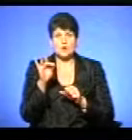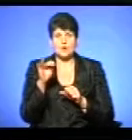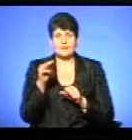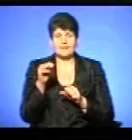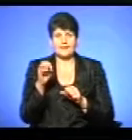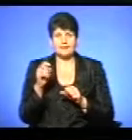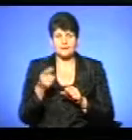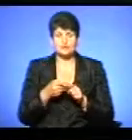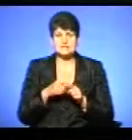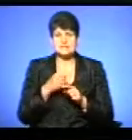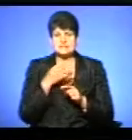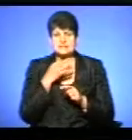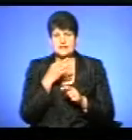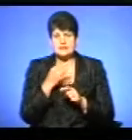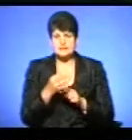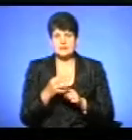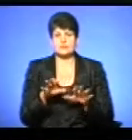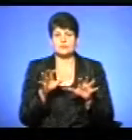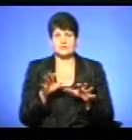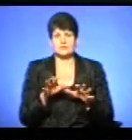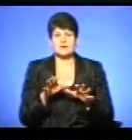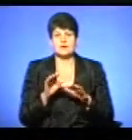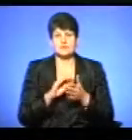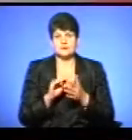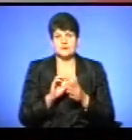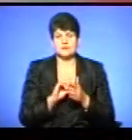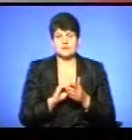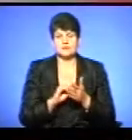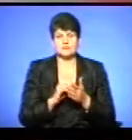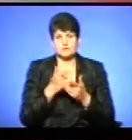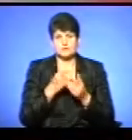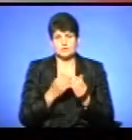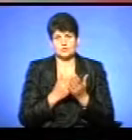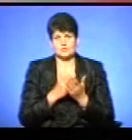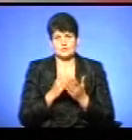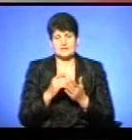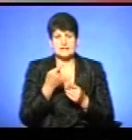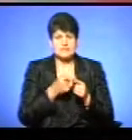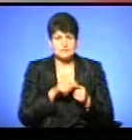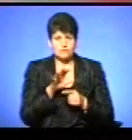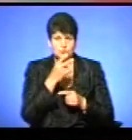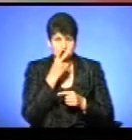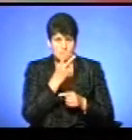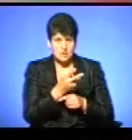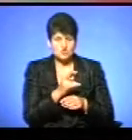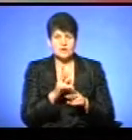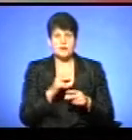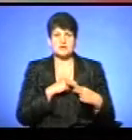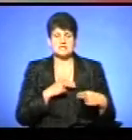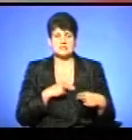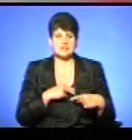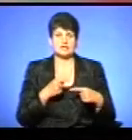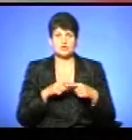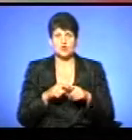сьогодні повідомив речник рятувальної служби області Сергій Данілін. На цих фото ви бачите, як працівники